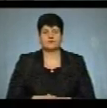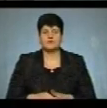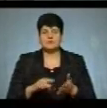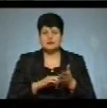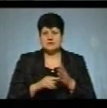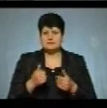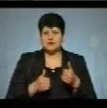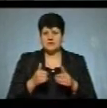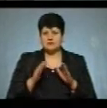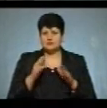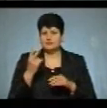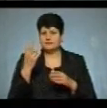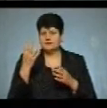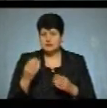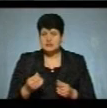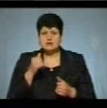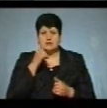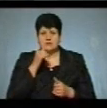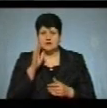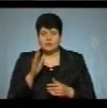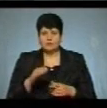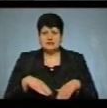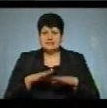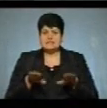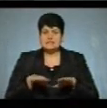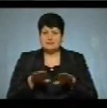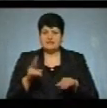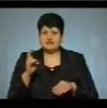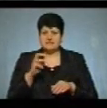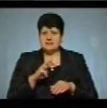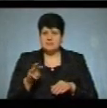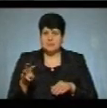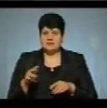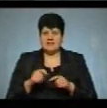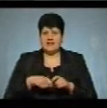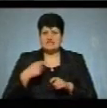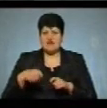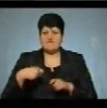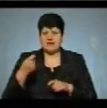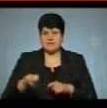Зазначу, змагання триватимуть 2 дні. Завтра відбудеться запливи на 200 метрів та естафета.